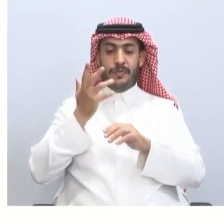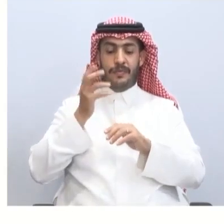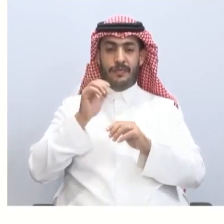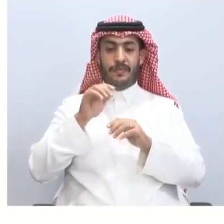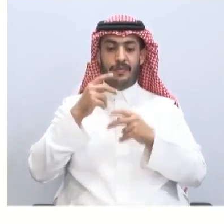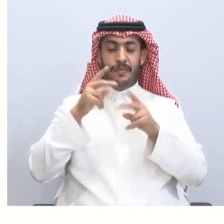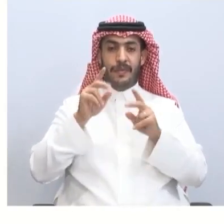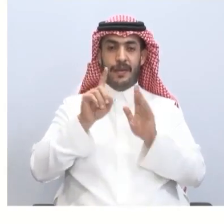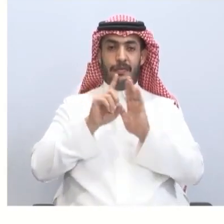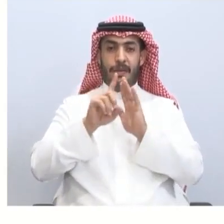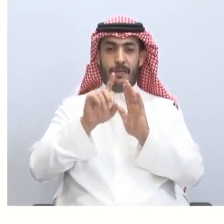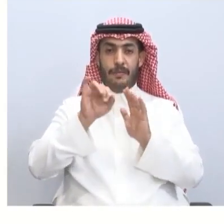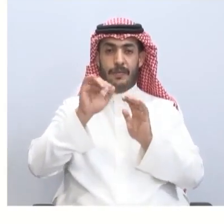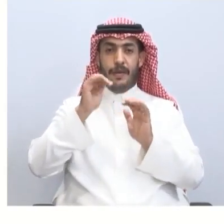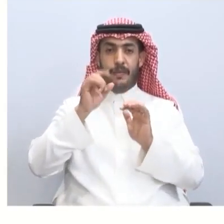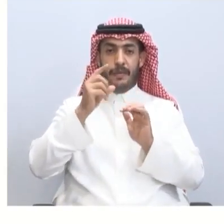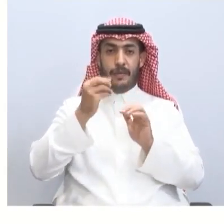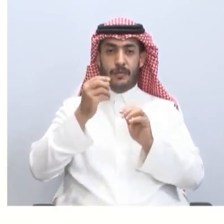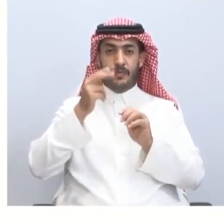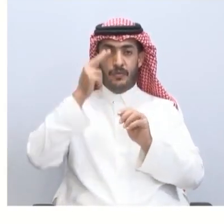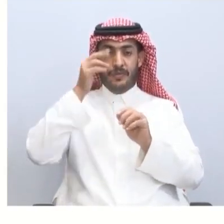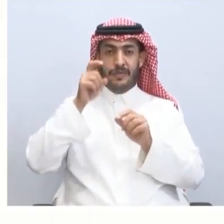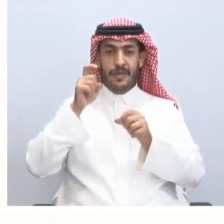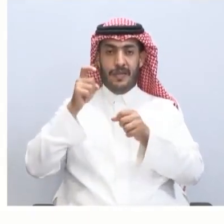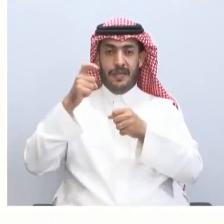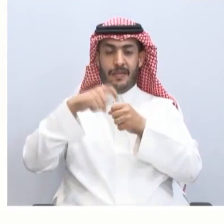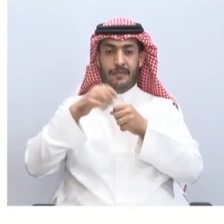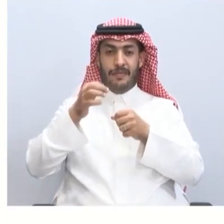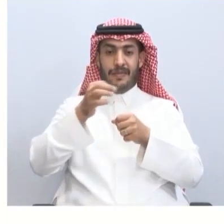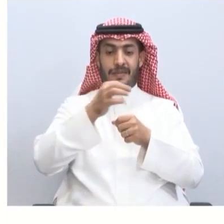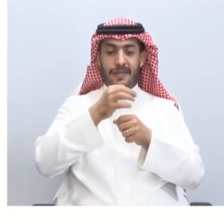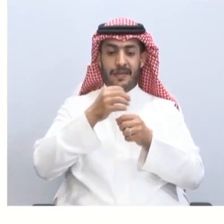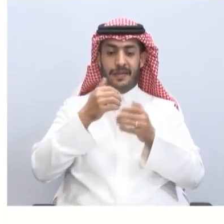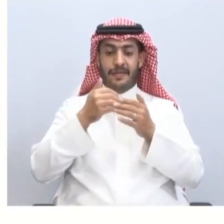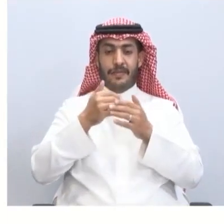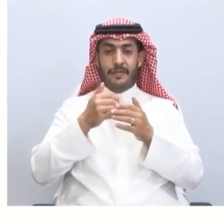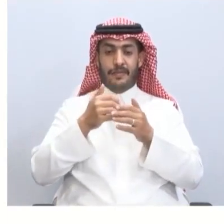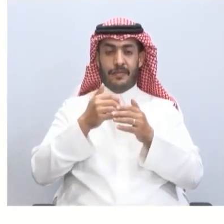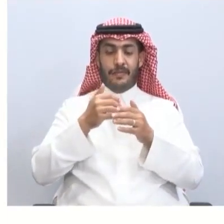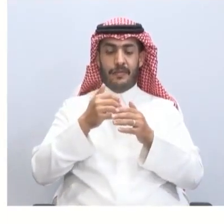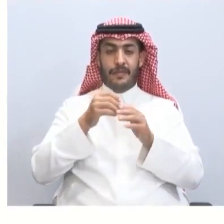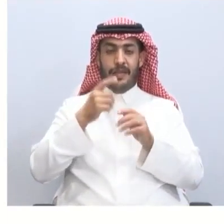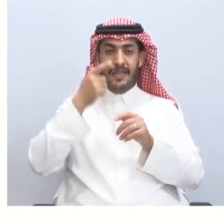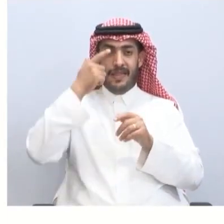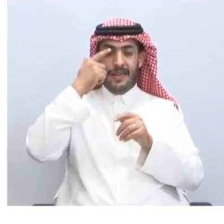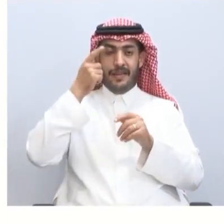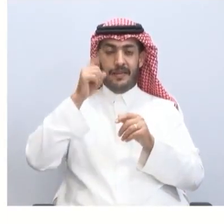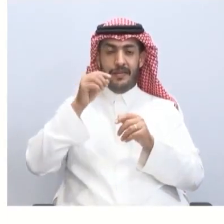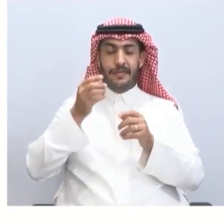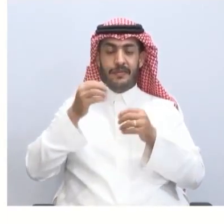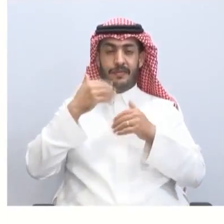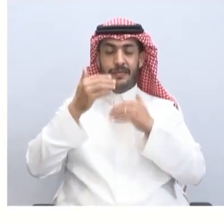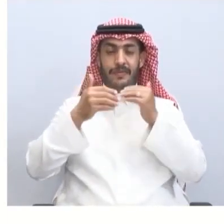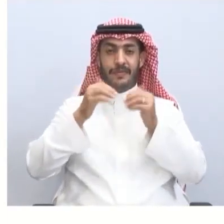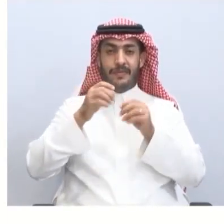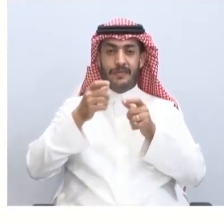عندما بداها الامام محمد بن سعود بضم المناطق القريبه من الدرعيه وانتقل بعد